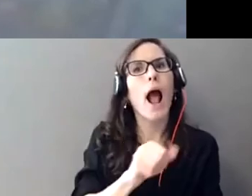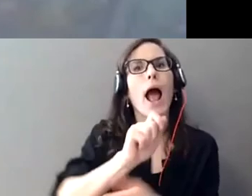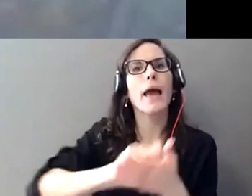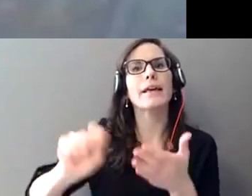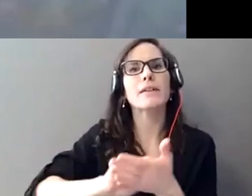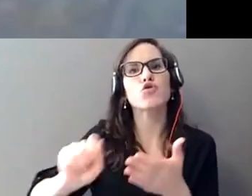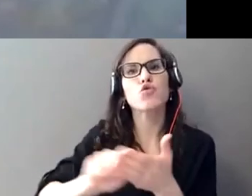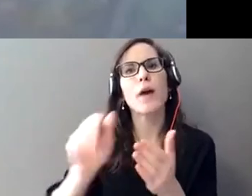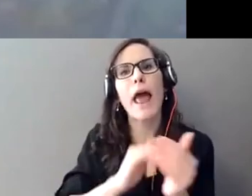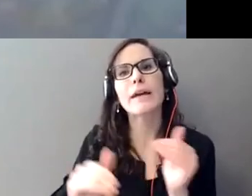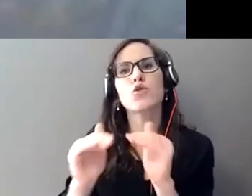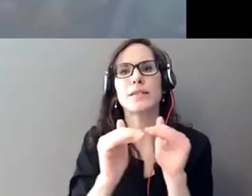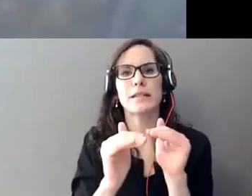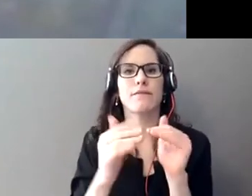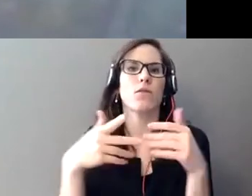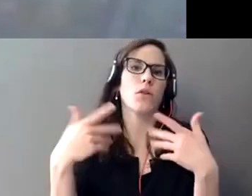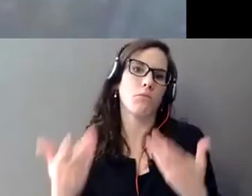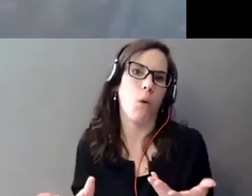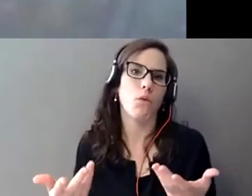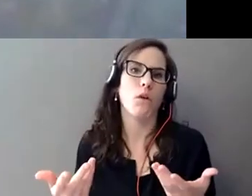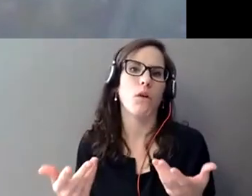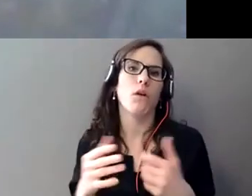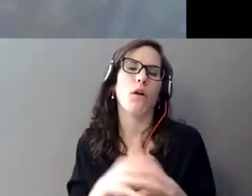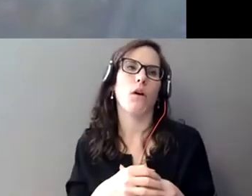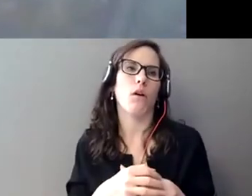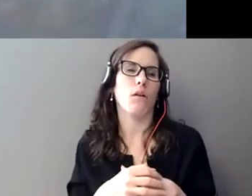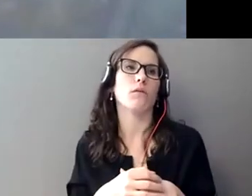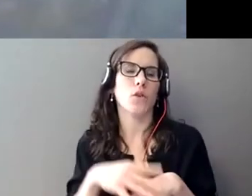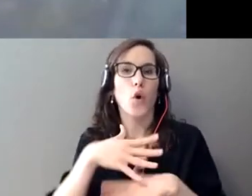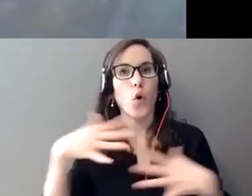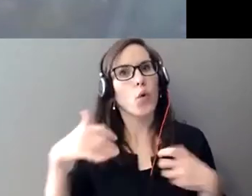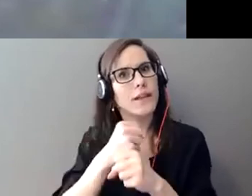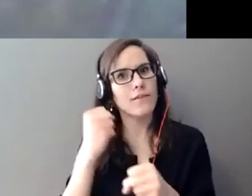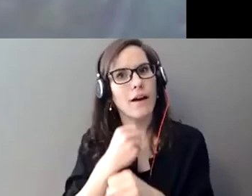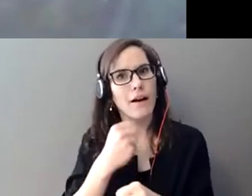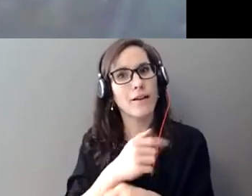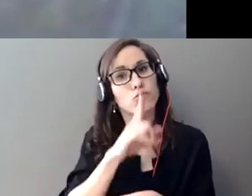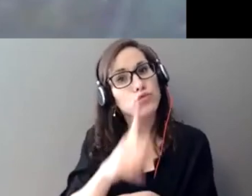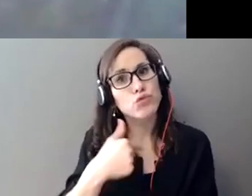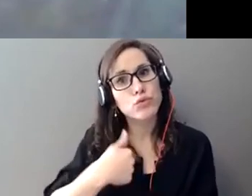c'est tout un travail de là aussi enfin j'imagine que vous aussi vous avez